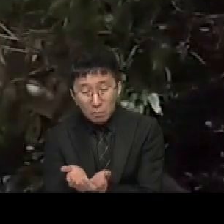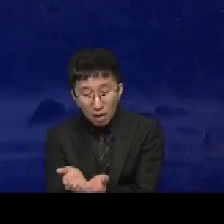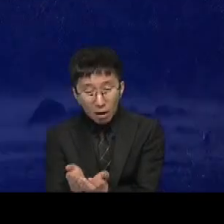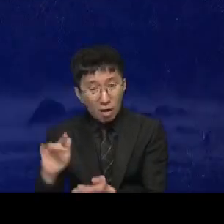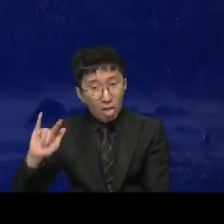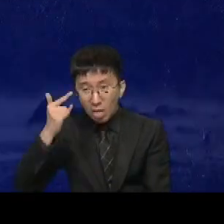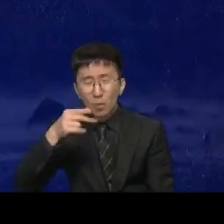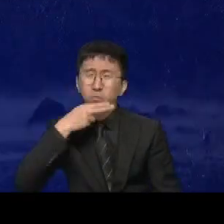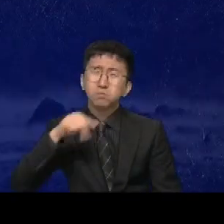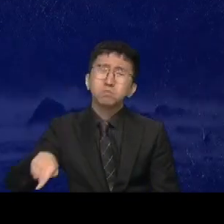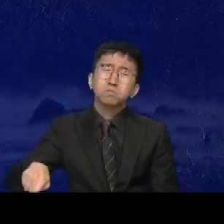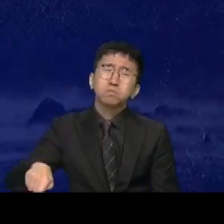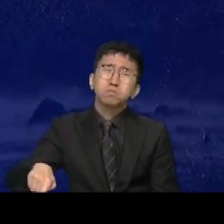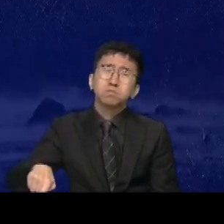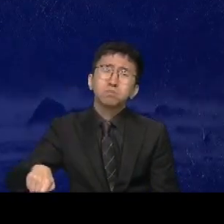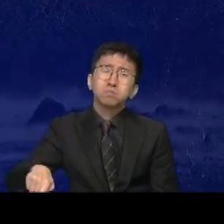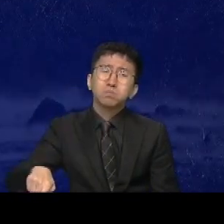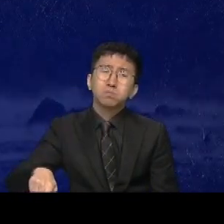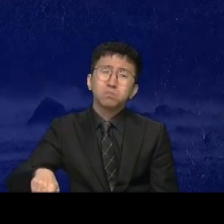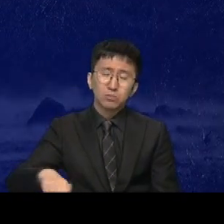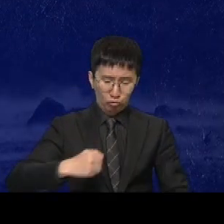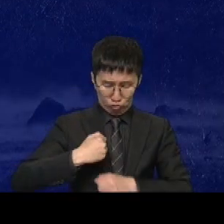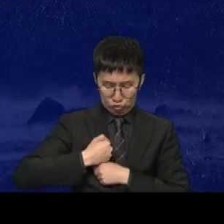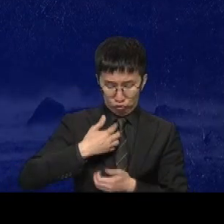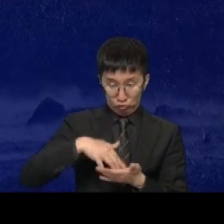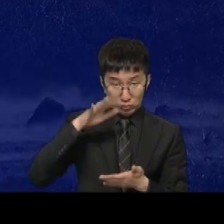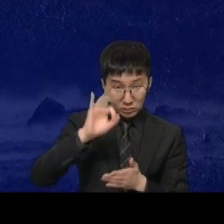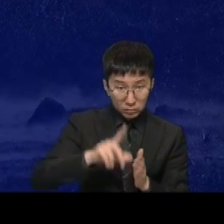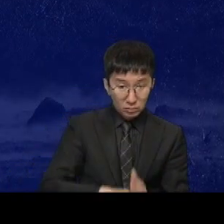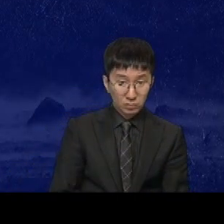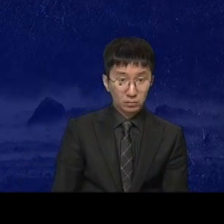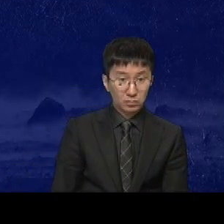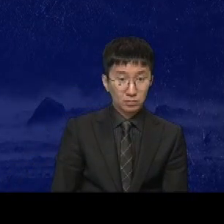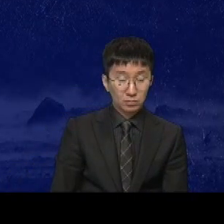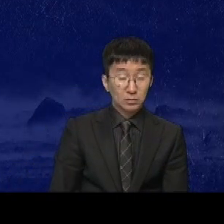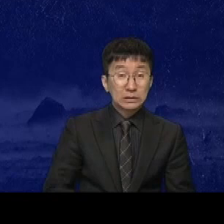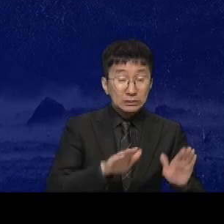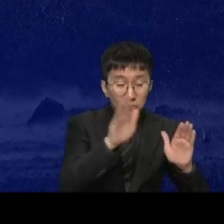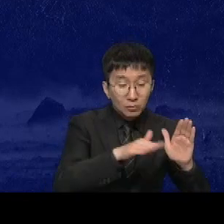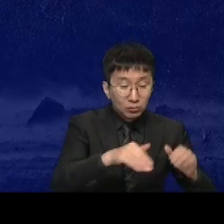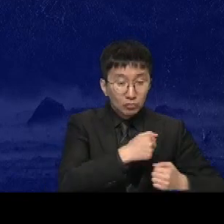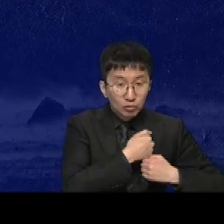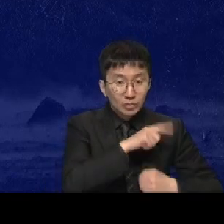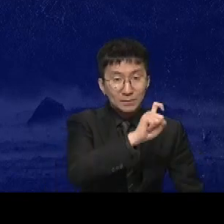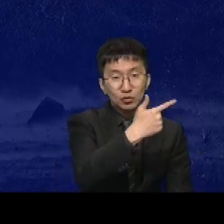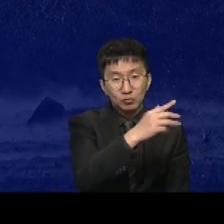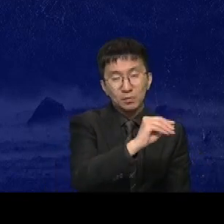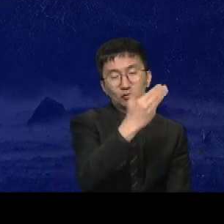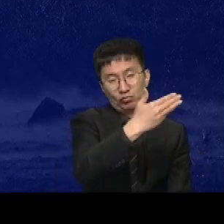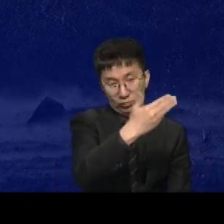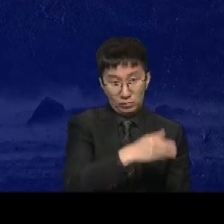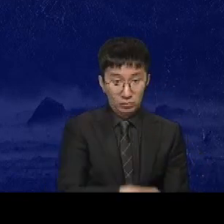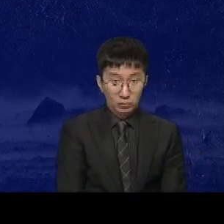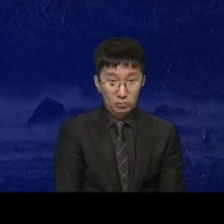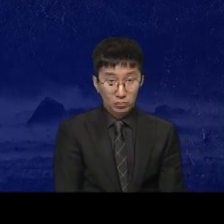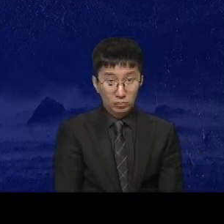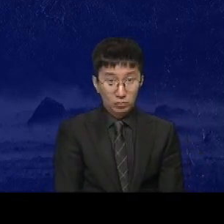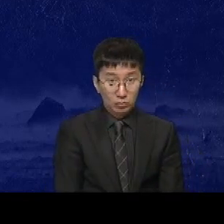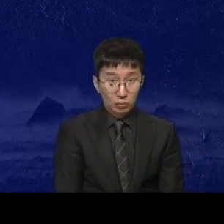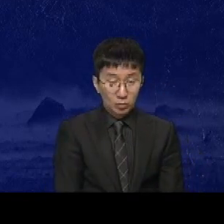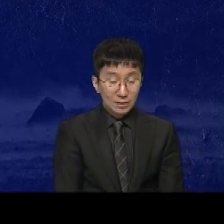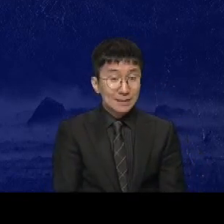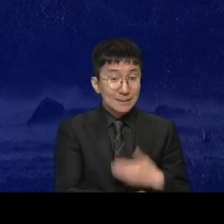없습니다. 전체 병력 규모에서도 육해공 현역 16만 9,500명, 예비군 46만 5,000명에